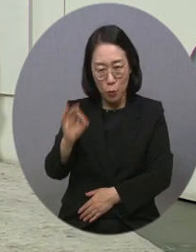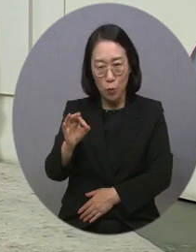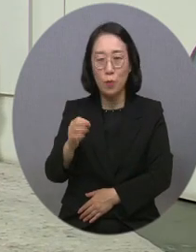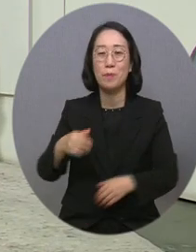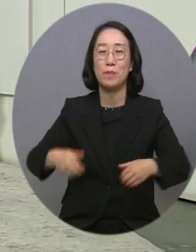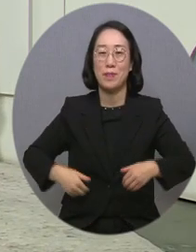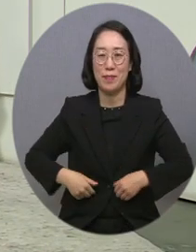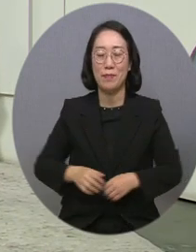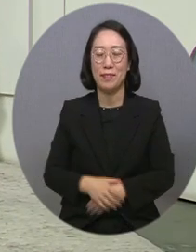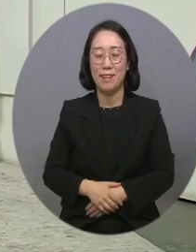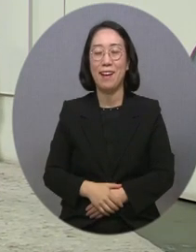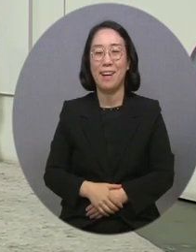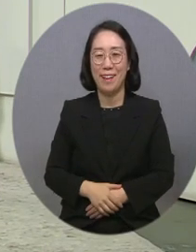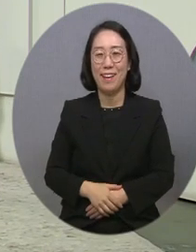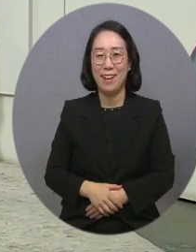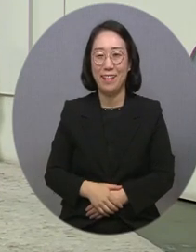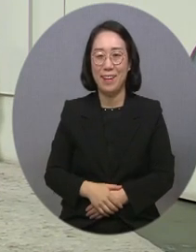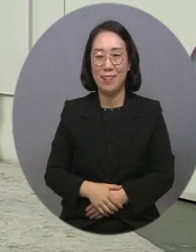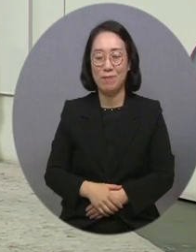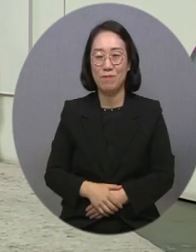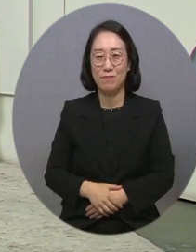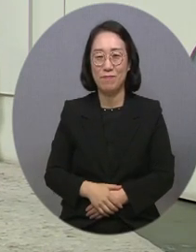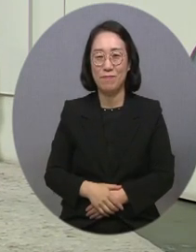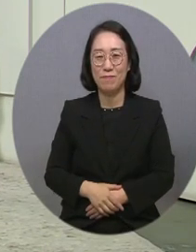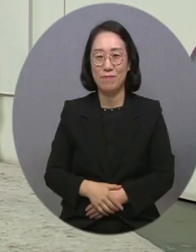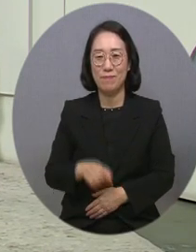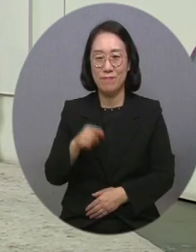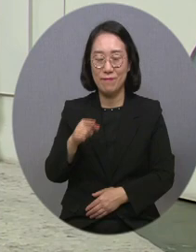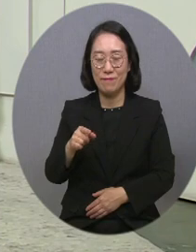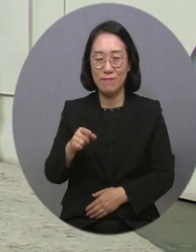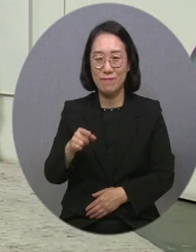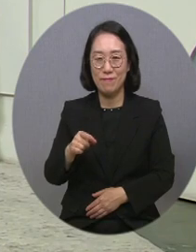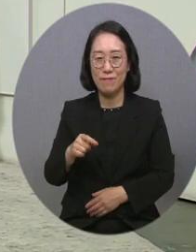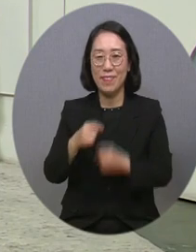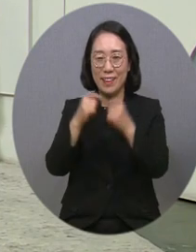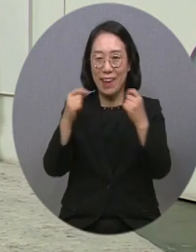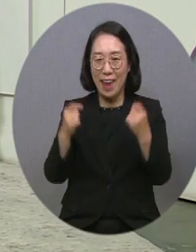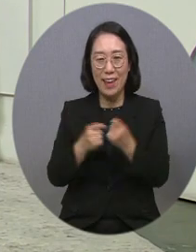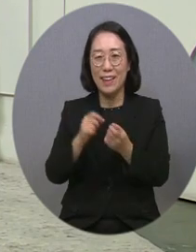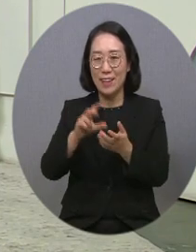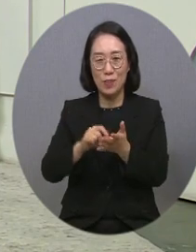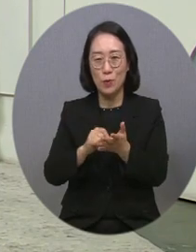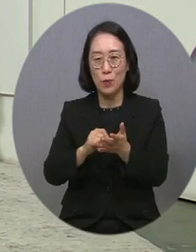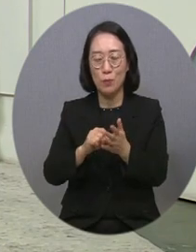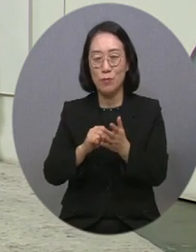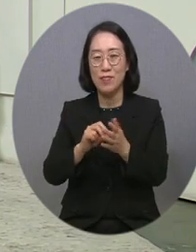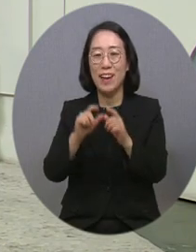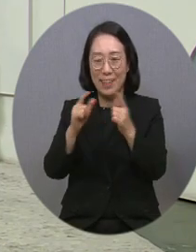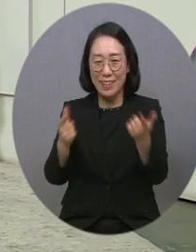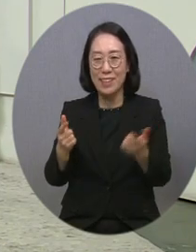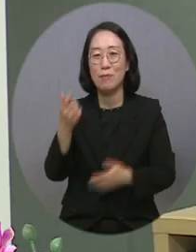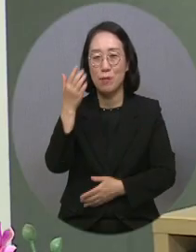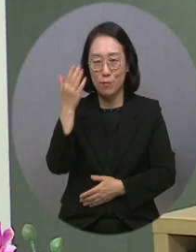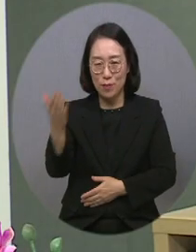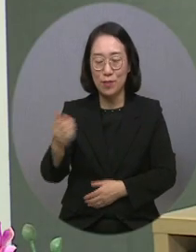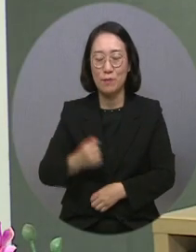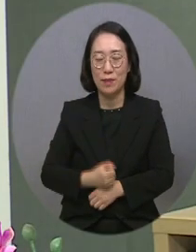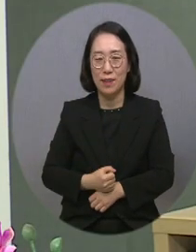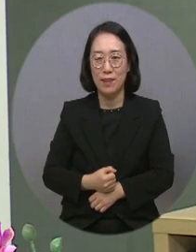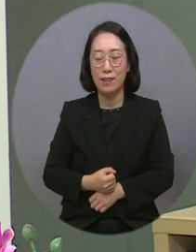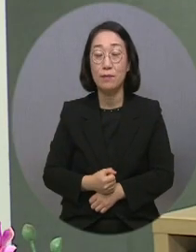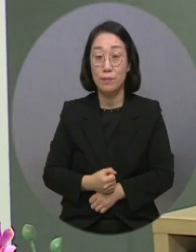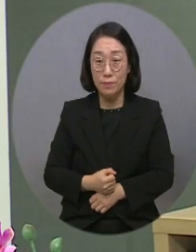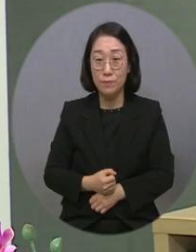될 사항이 네, 이건 예. 공적인 얘기니까 제가 한번 넌지시 여쭤볼게요. 예. 예. 아 그렇군요. 예. 그래서 이제